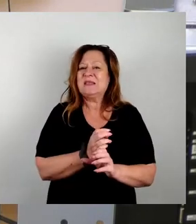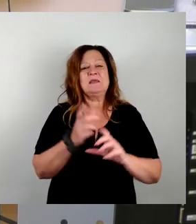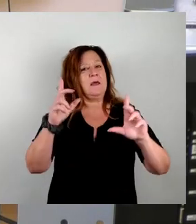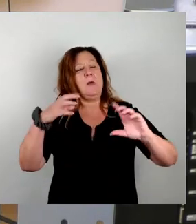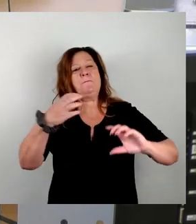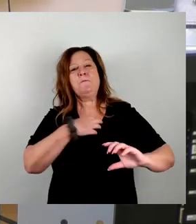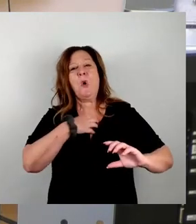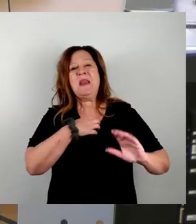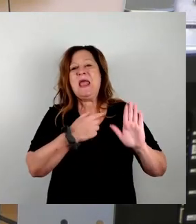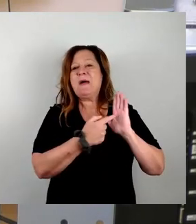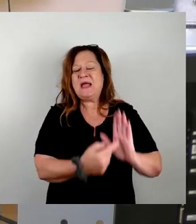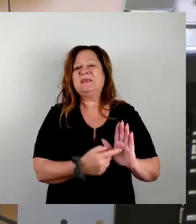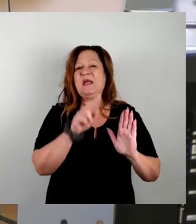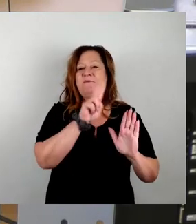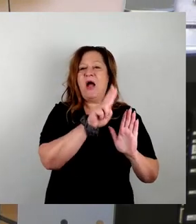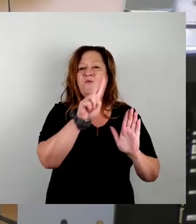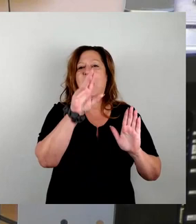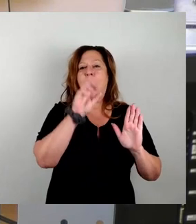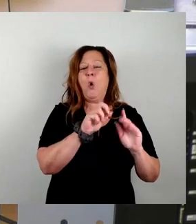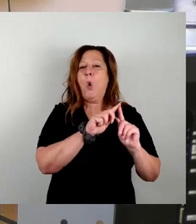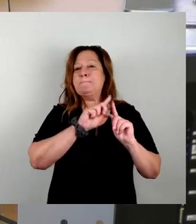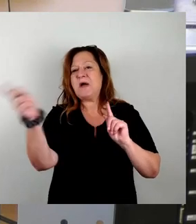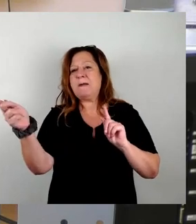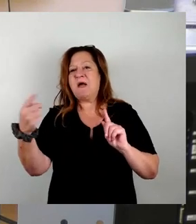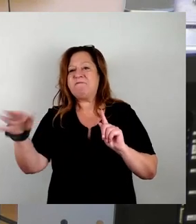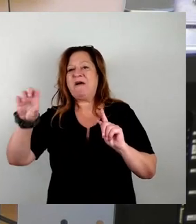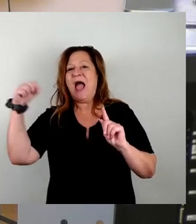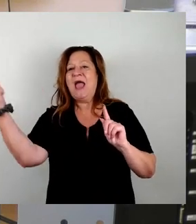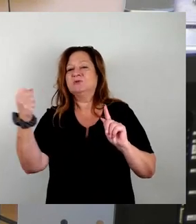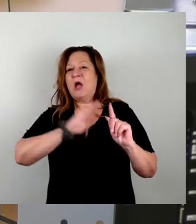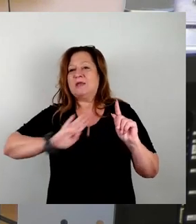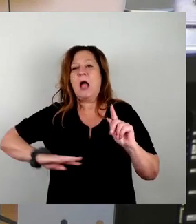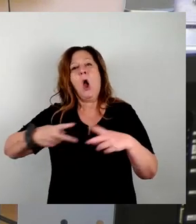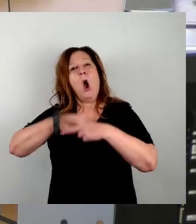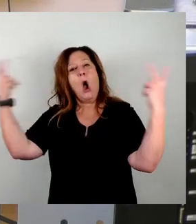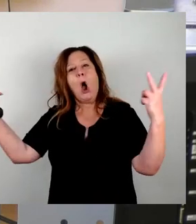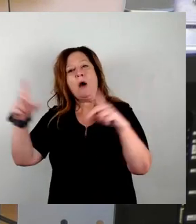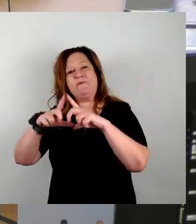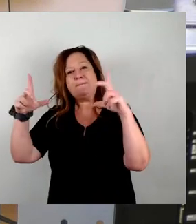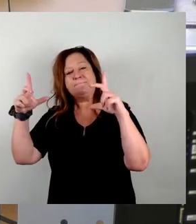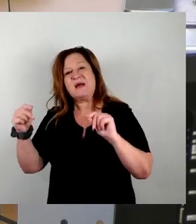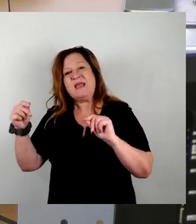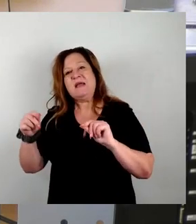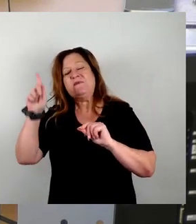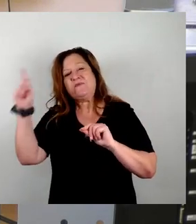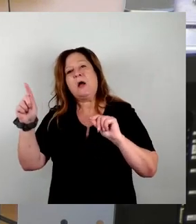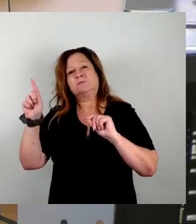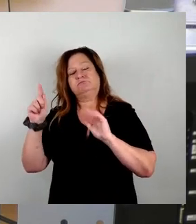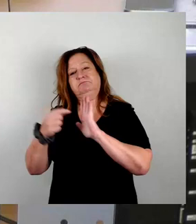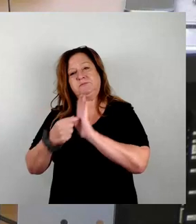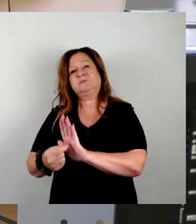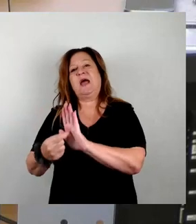VVO an den Freistaat senden soll. In einem öffentlichen Brief soll er darauf hinweisen, dass es notwendig ist, die